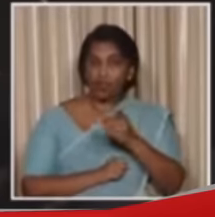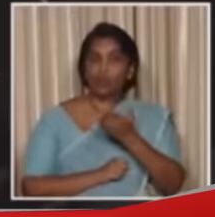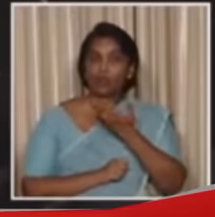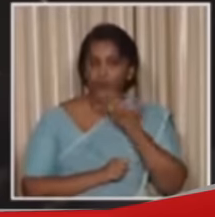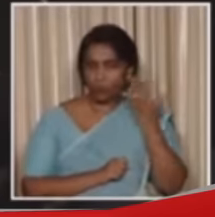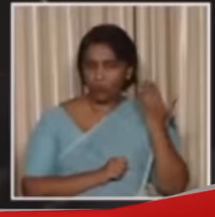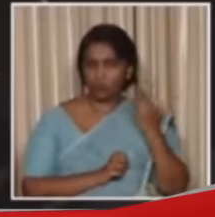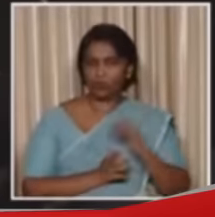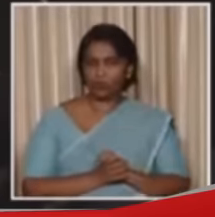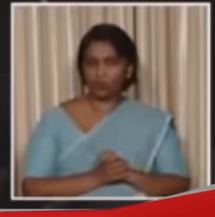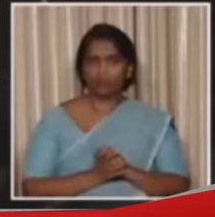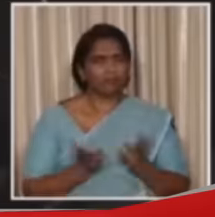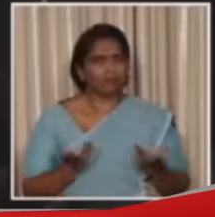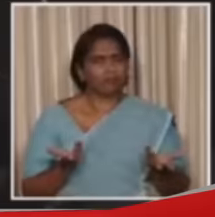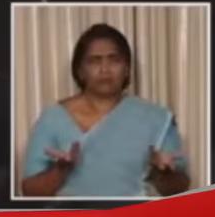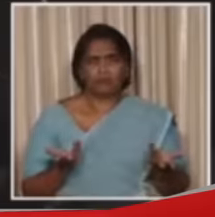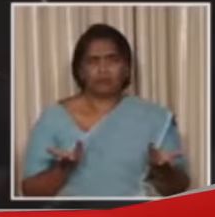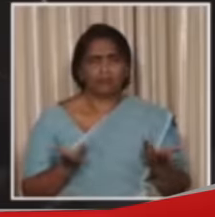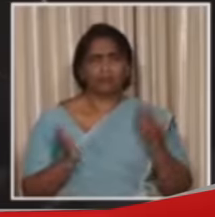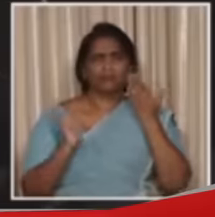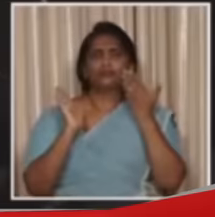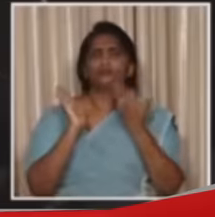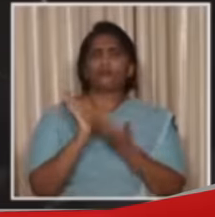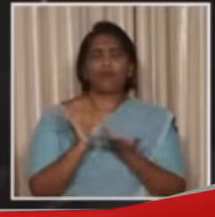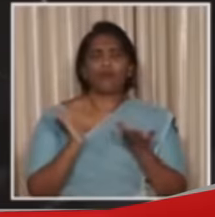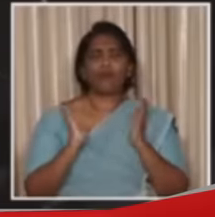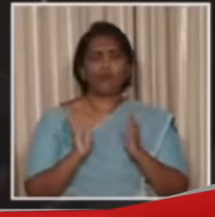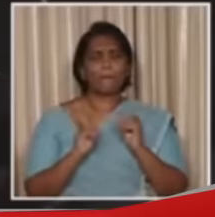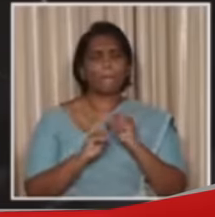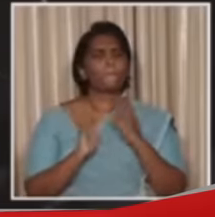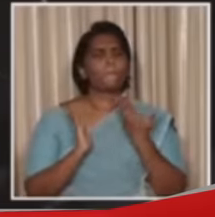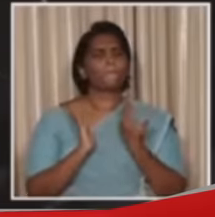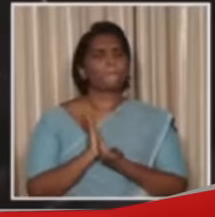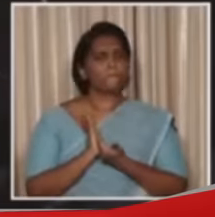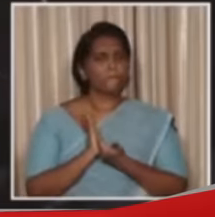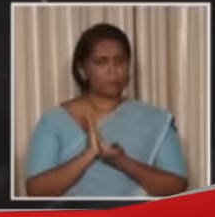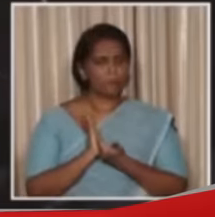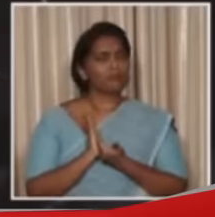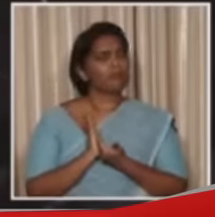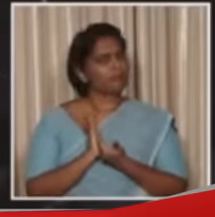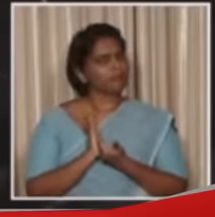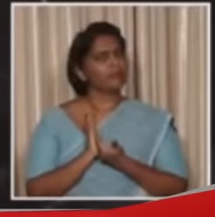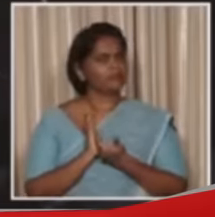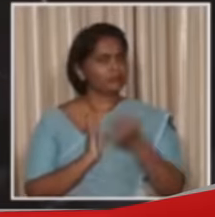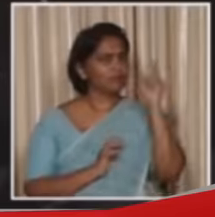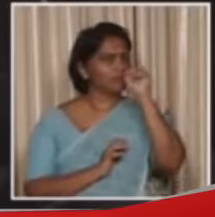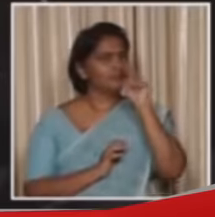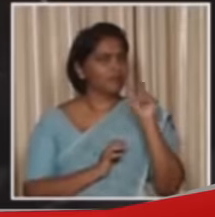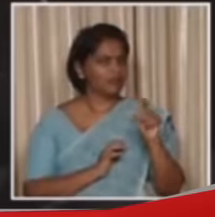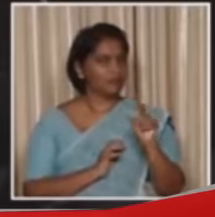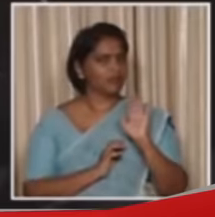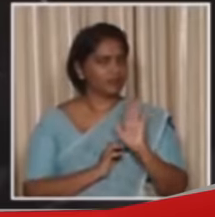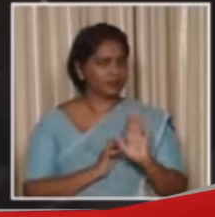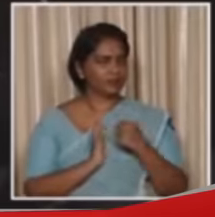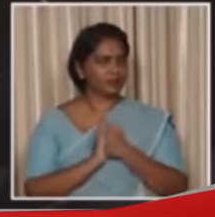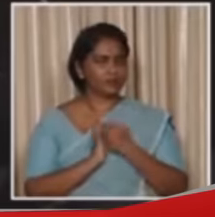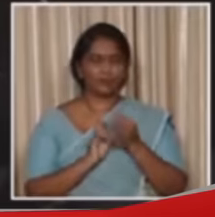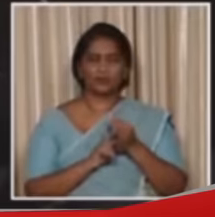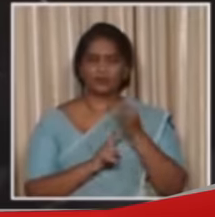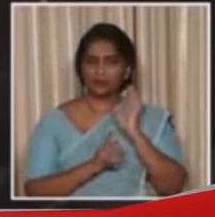නම් මොකද්ද මේ දර්ශනය මොකද්ද මේ ප්‍රතිපත්තිය කියන එක ගැන ප්‍රශ්න එනවා ගරු